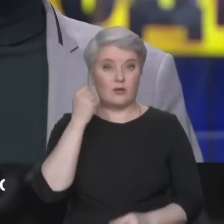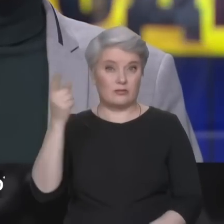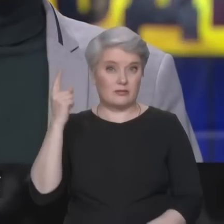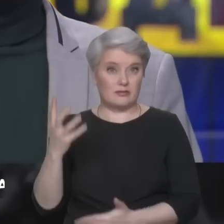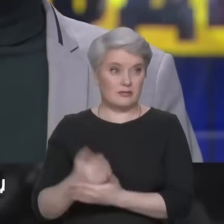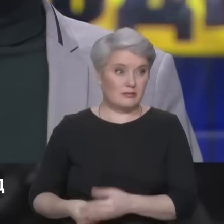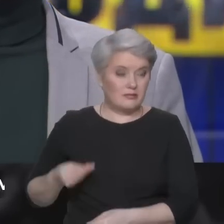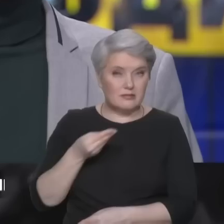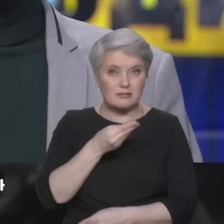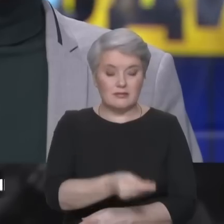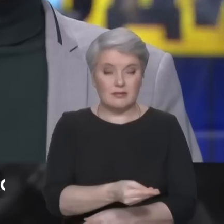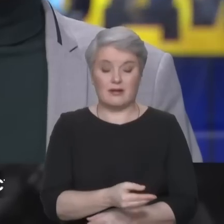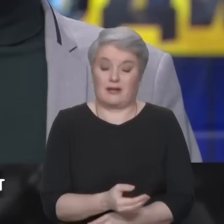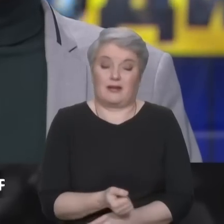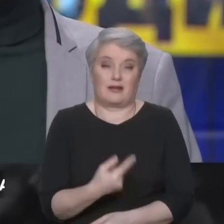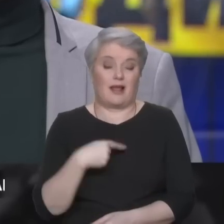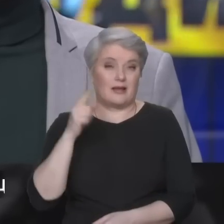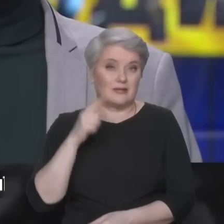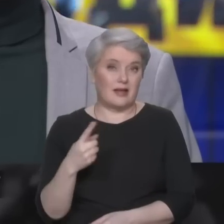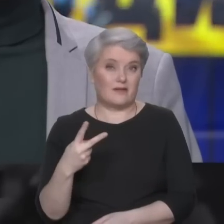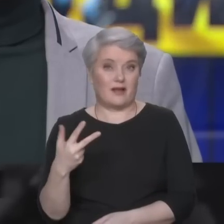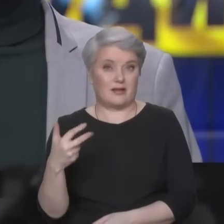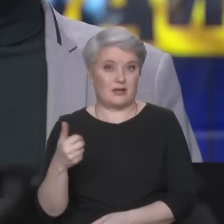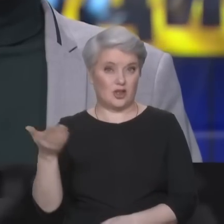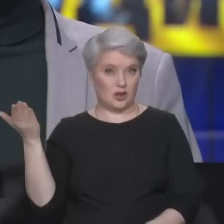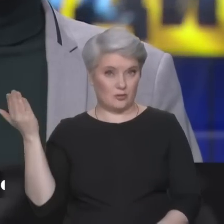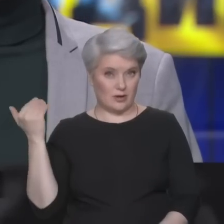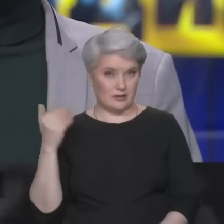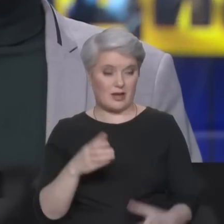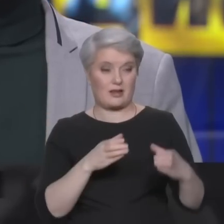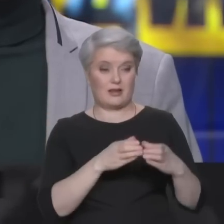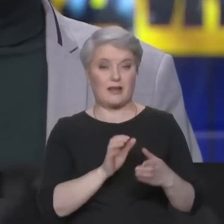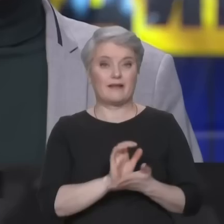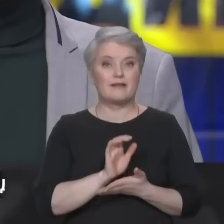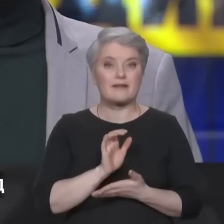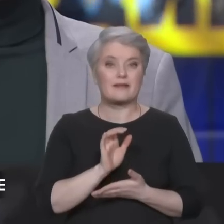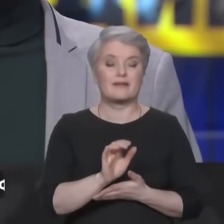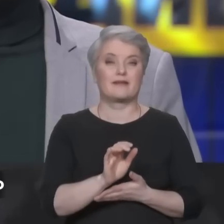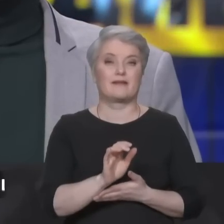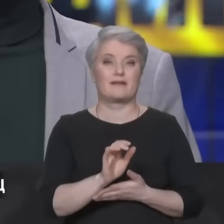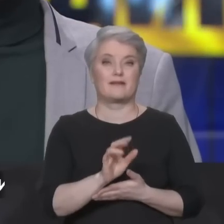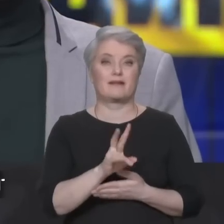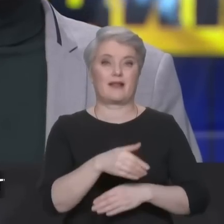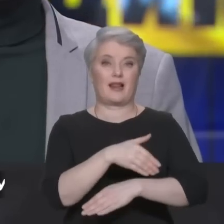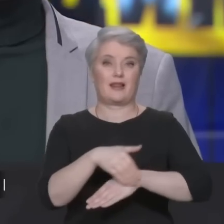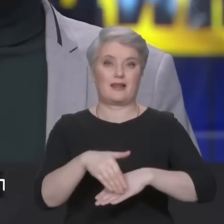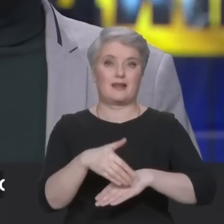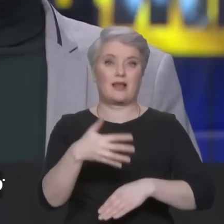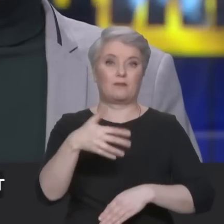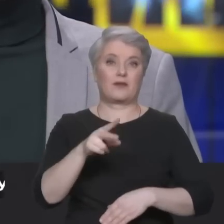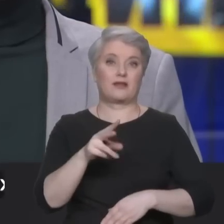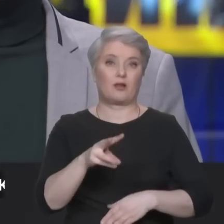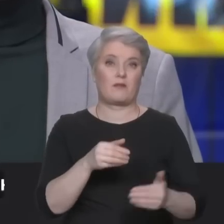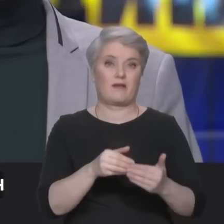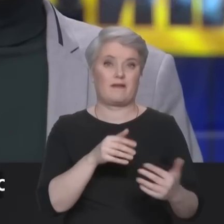відповідно втрати. І наскільки я знаю, тижні 2-3 назад їх відвели десь на лінію 50 кілометрів